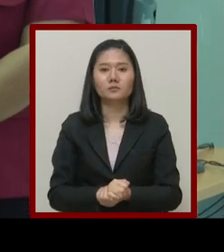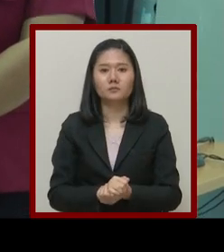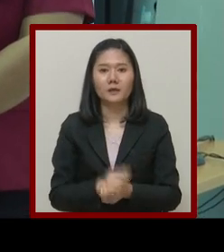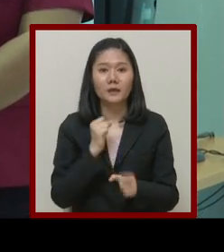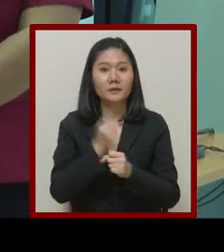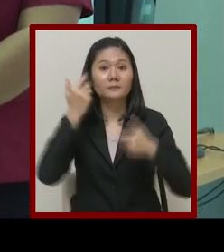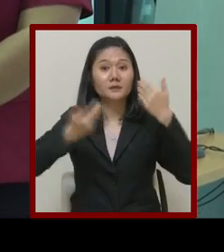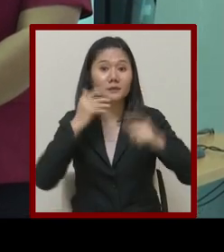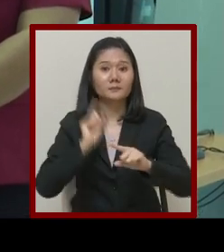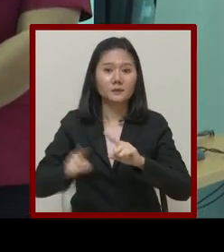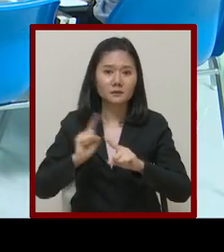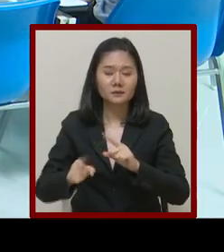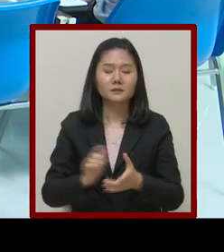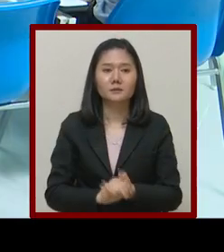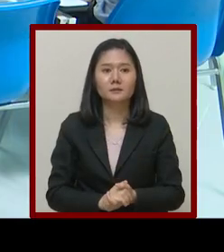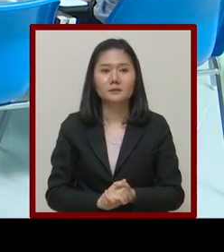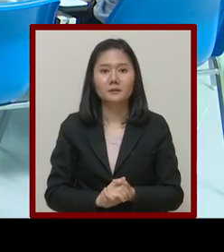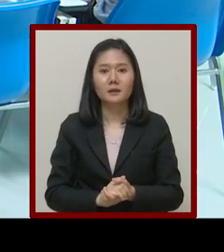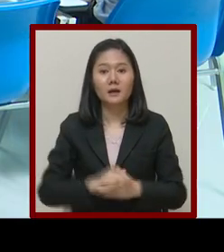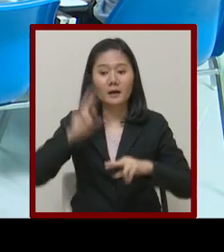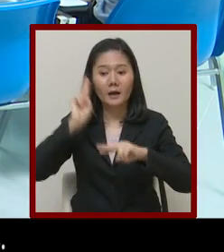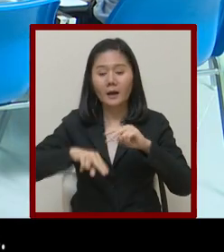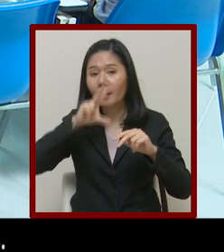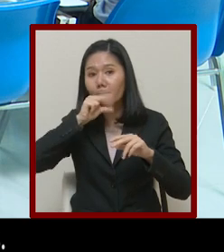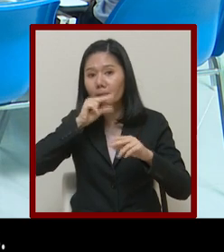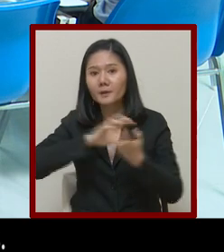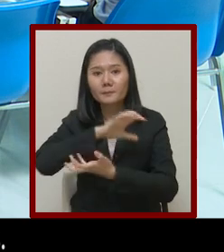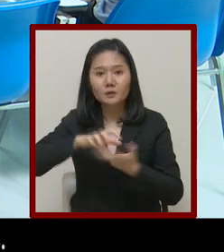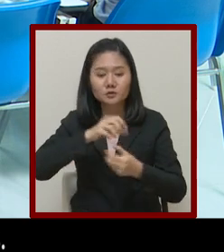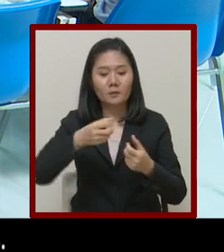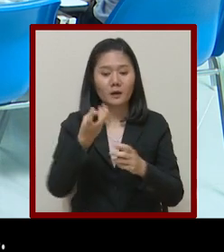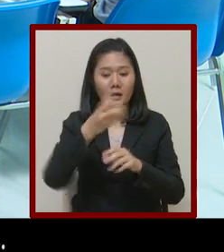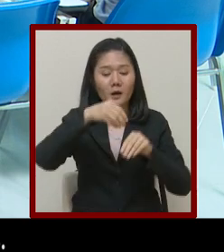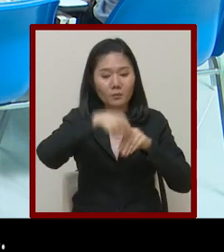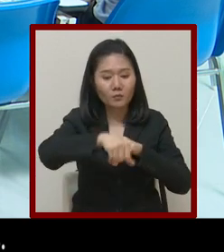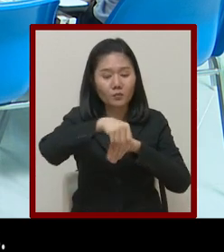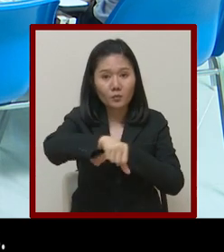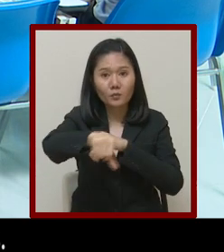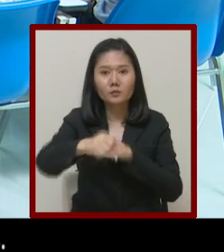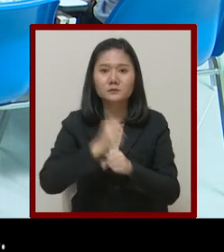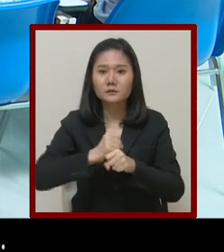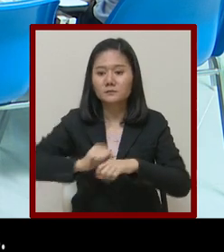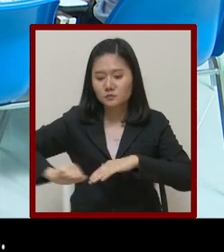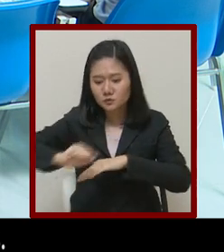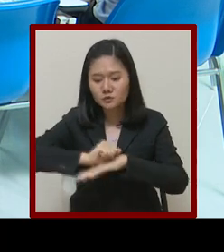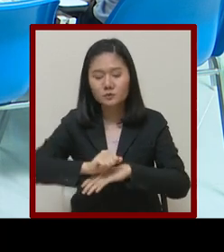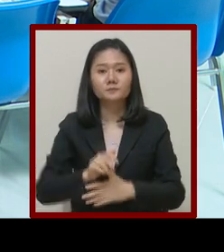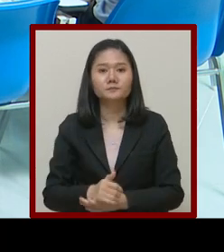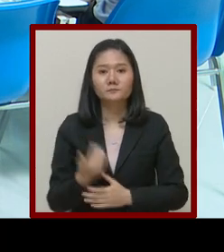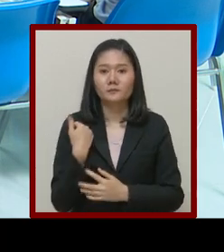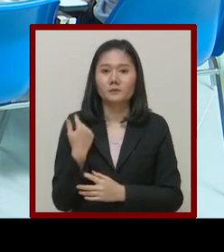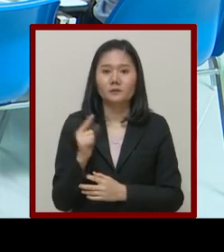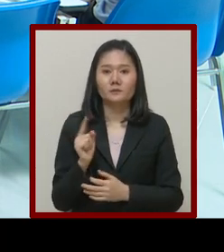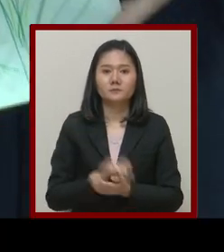แล้วก็ยังมีกิจกรรมอื่นเช่นการเก็บไข่เป็ดผสมผสานกับการปลูกข้าวทำสวนนะครับ แล้